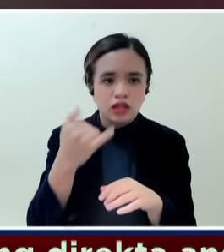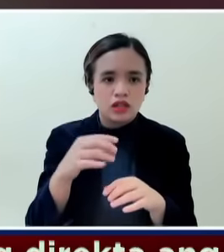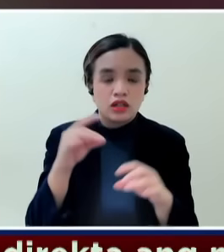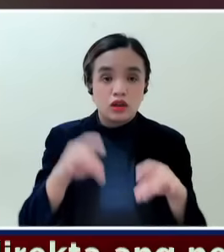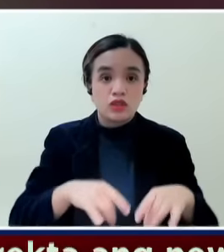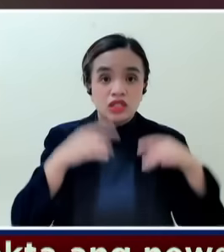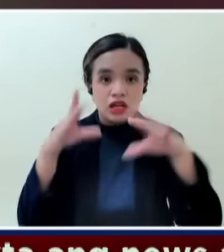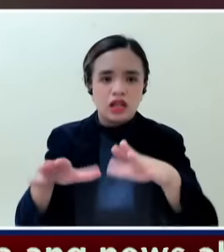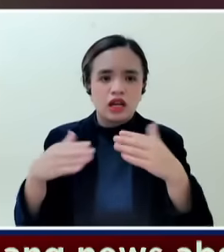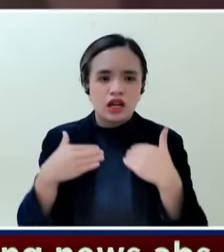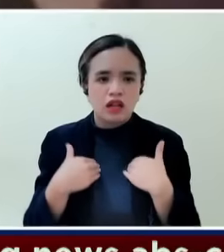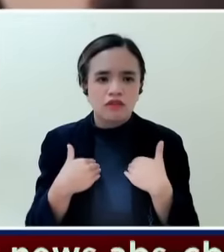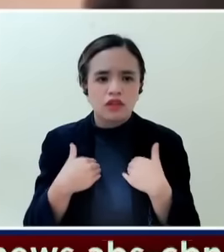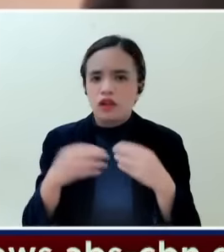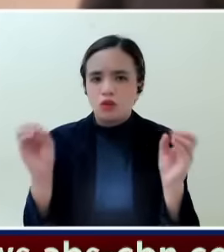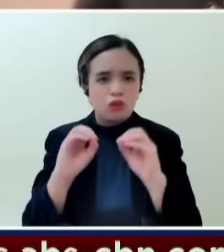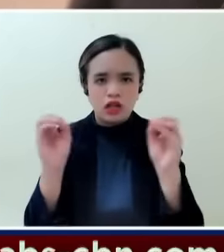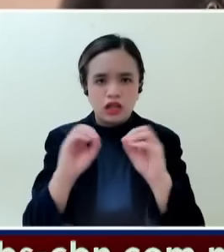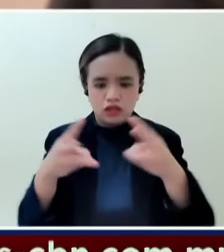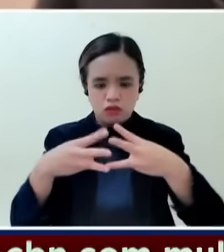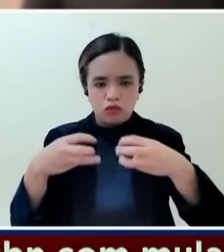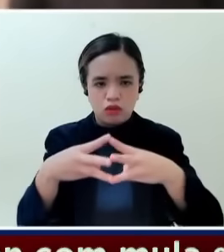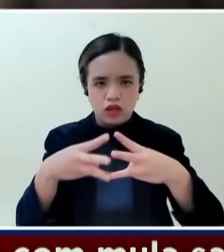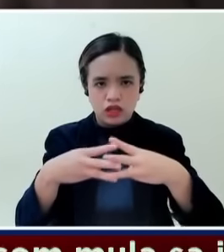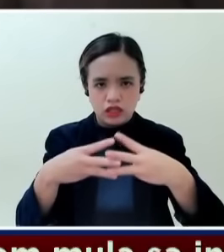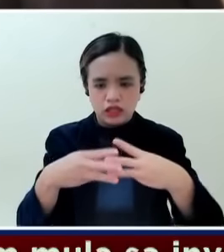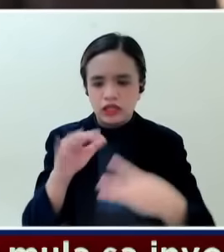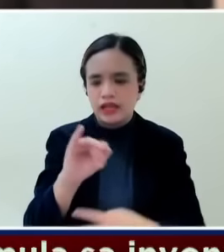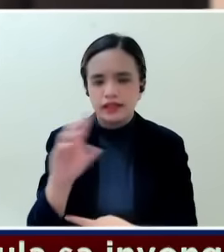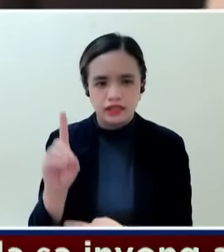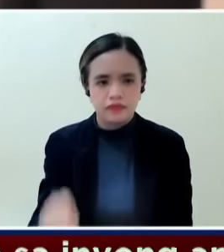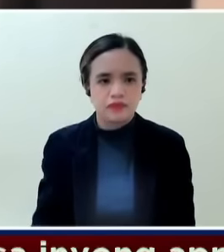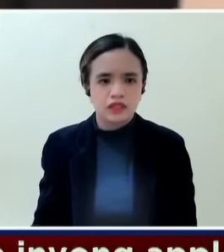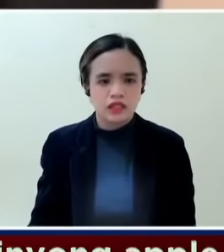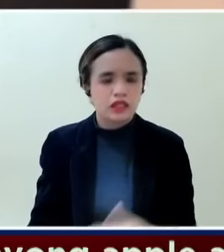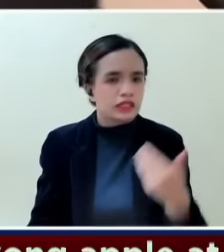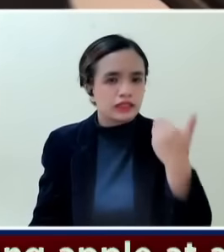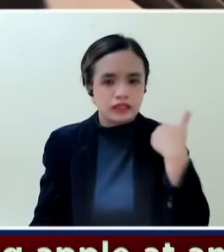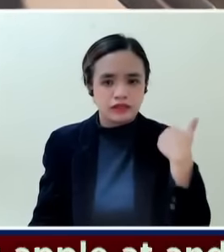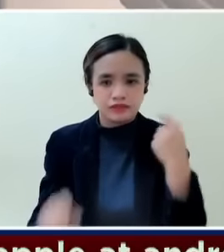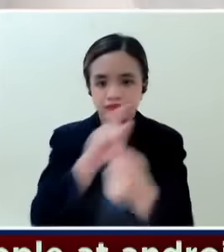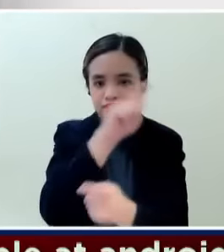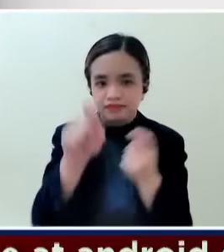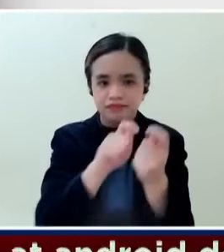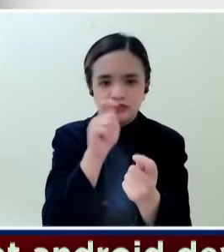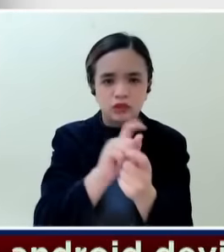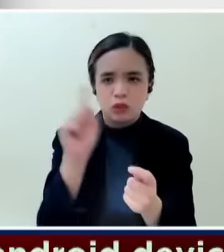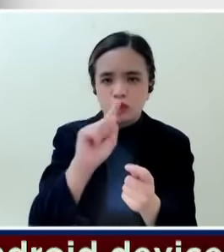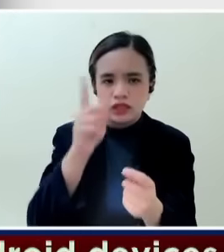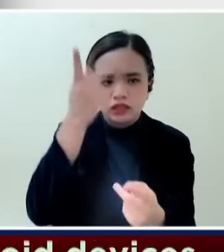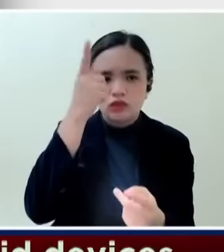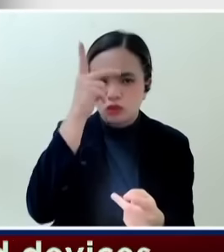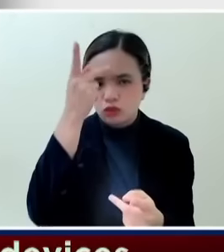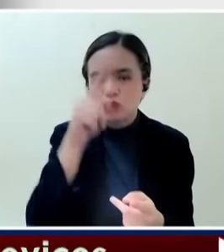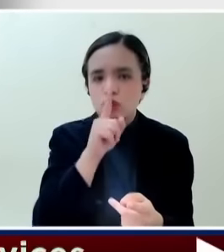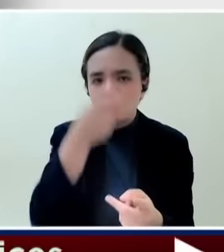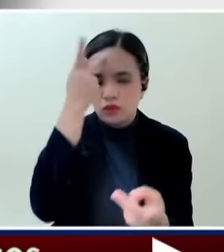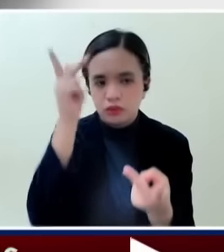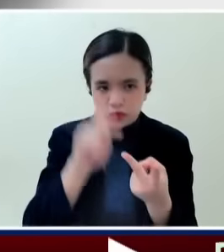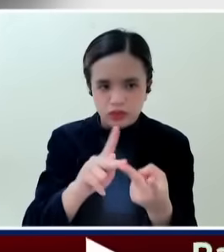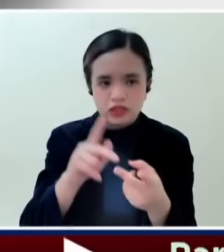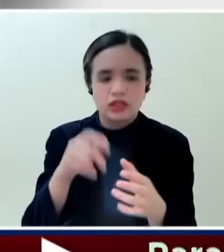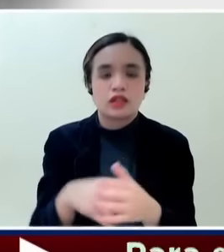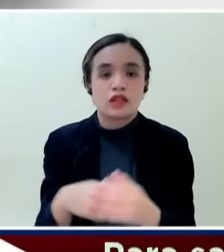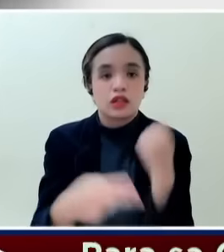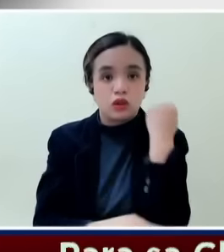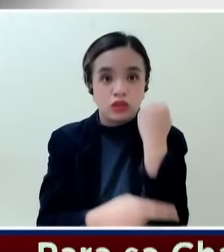umano ng wallet at mga ID. Wala pa tayong specific na established na motibo sa ngayon. Sa isang pahayag, nakiramay ang hotel